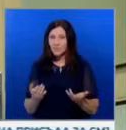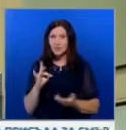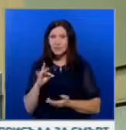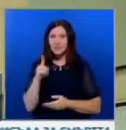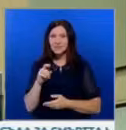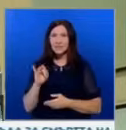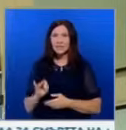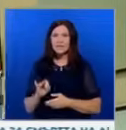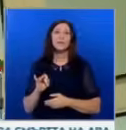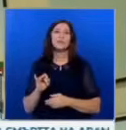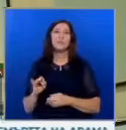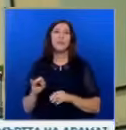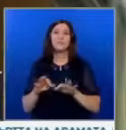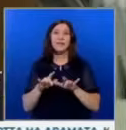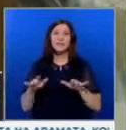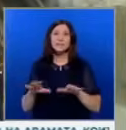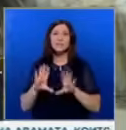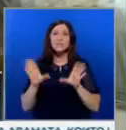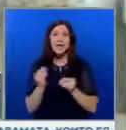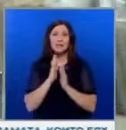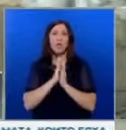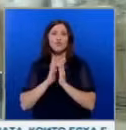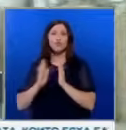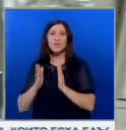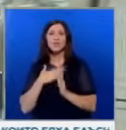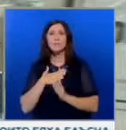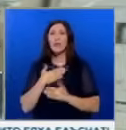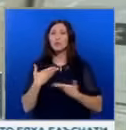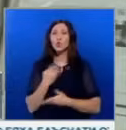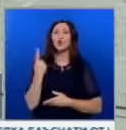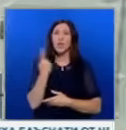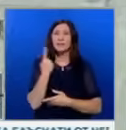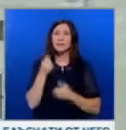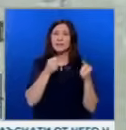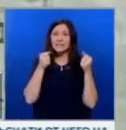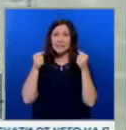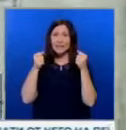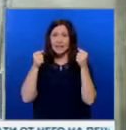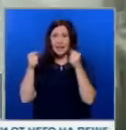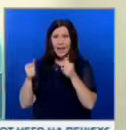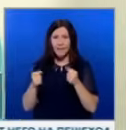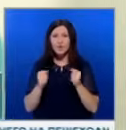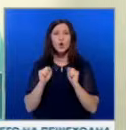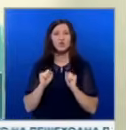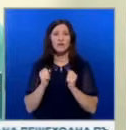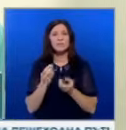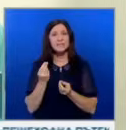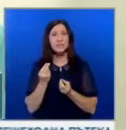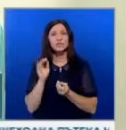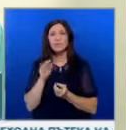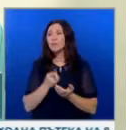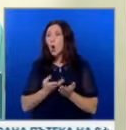да дигитализират целите досиета. Ще има нужда още от един скенер. Очакваме средства. Ще бъде